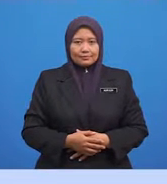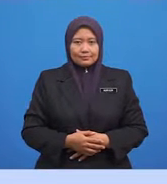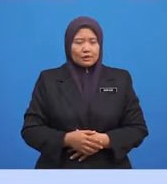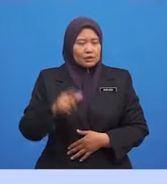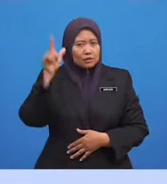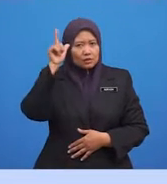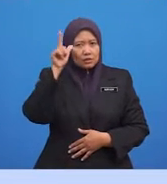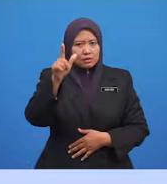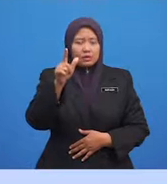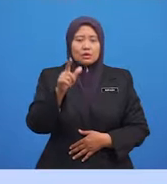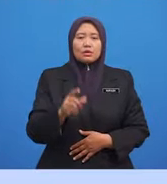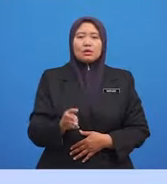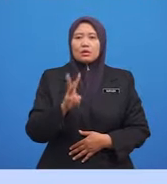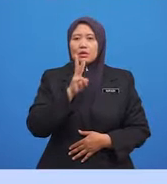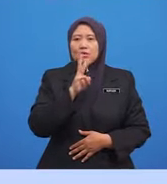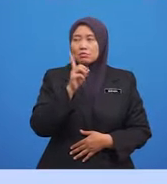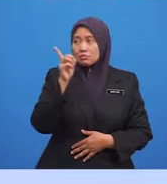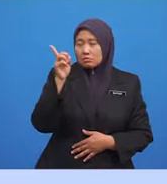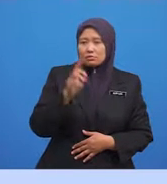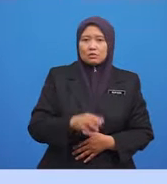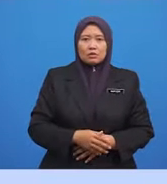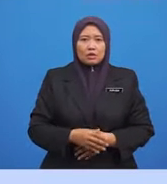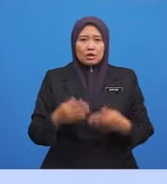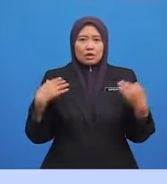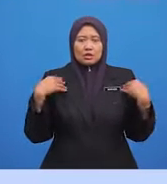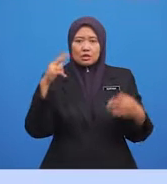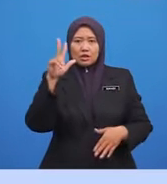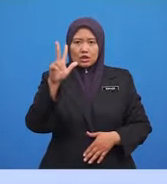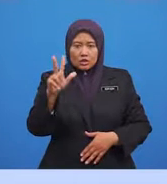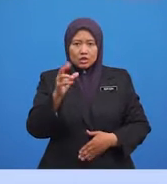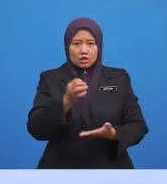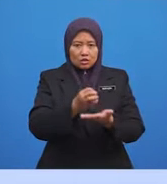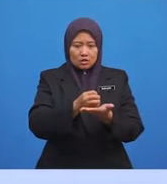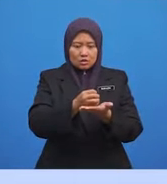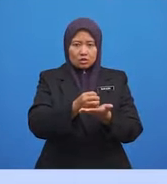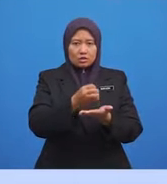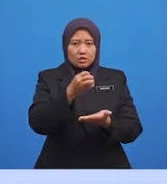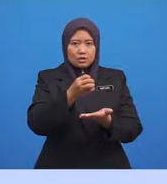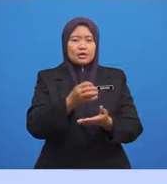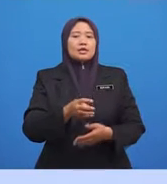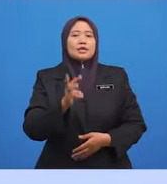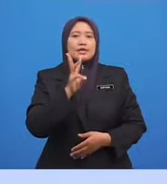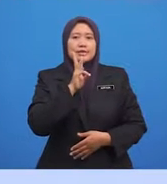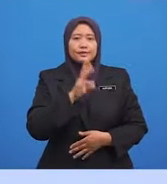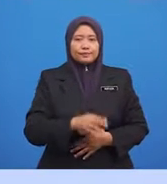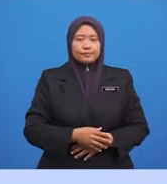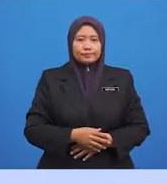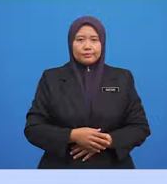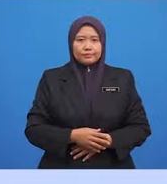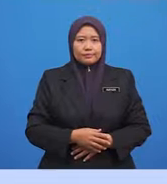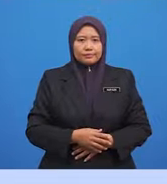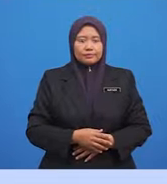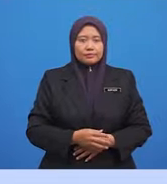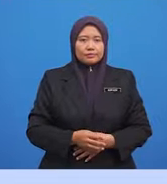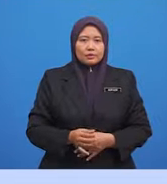Lihat paparan ini pula. Terdapat tiga biji gelas yang berisi air. Isi padu cecair